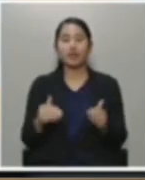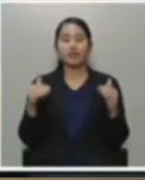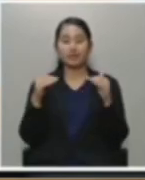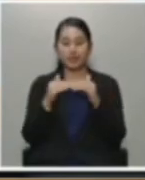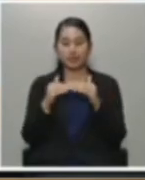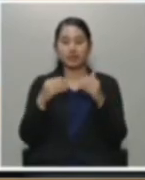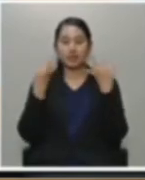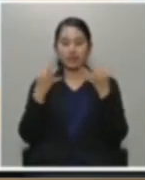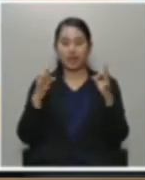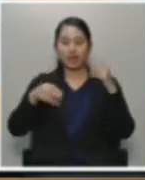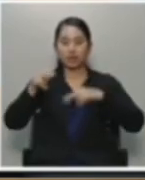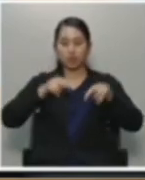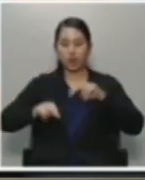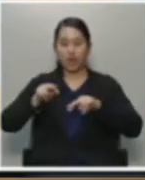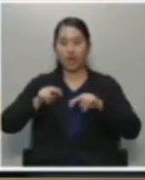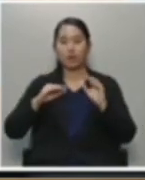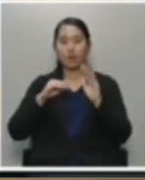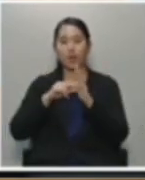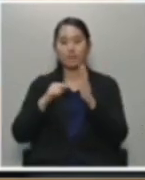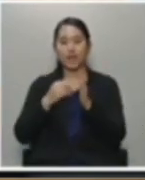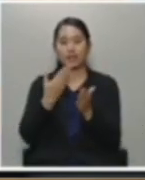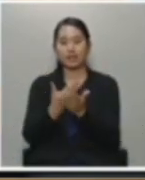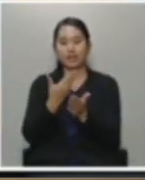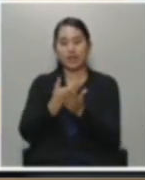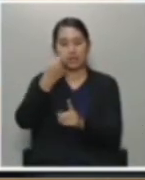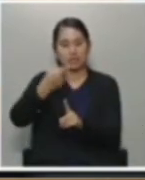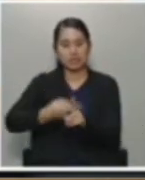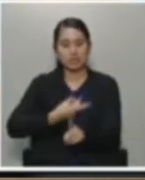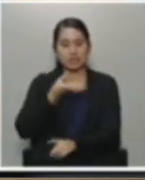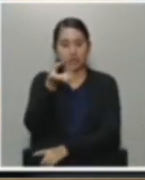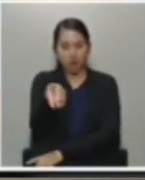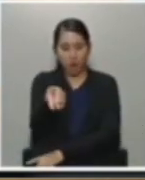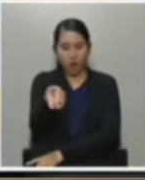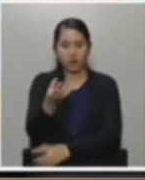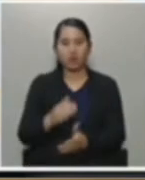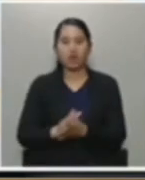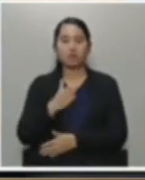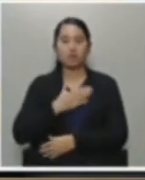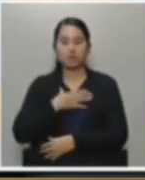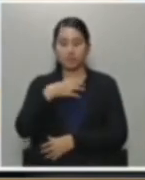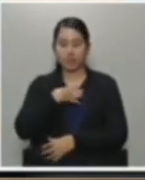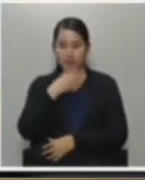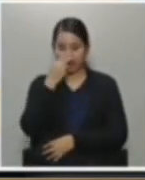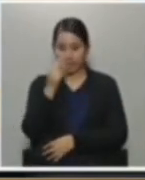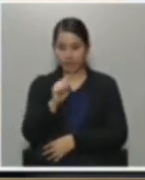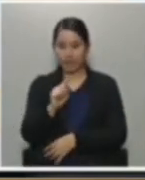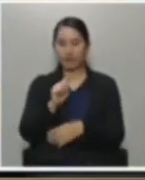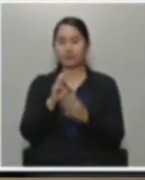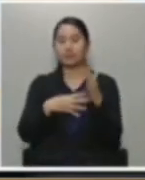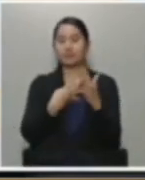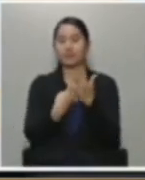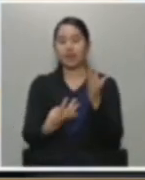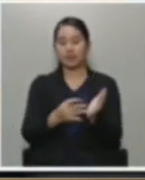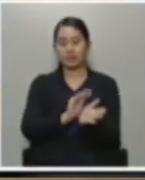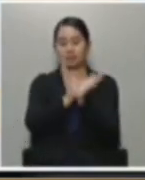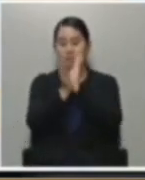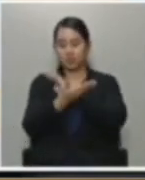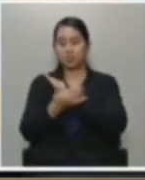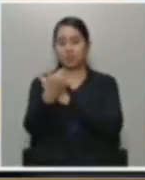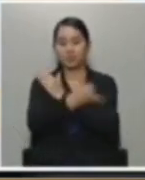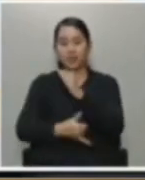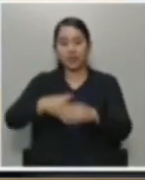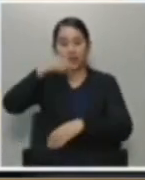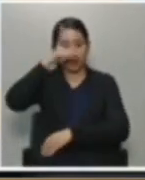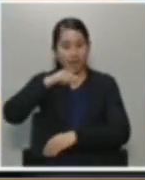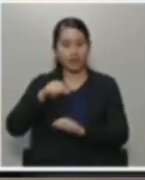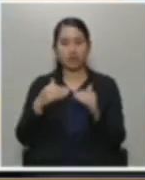นั้นยังเป็นค่าตอบแทนที่น้อยมากผมอยากจะเห็นการปฏิรูปว่าประเทศไทยของเราเนี่ยเทิด